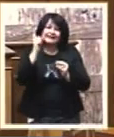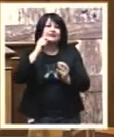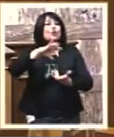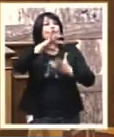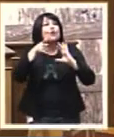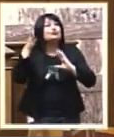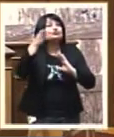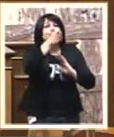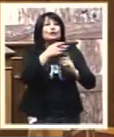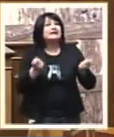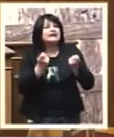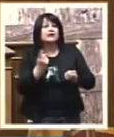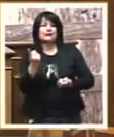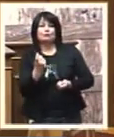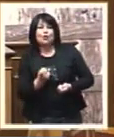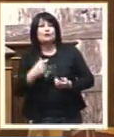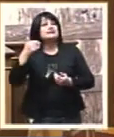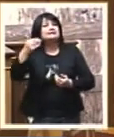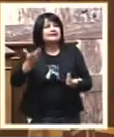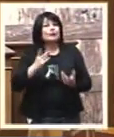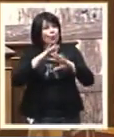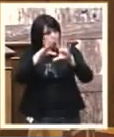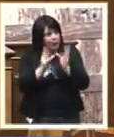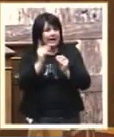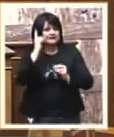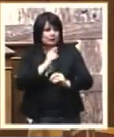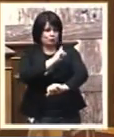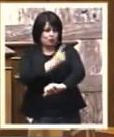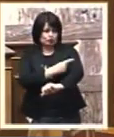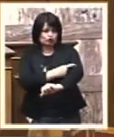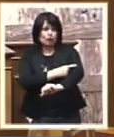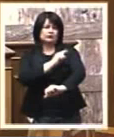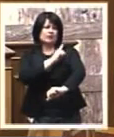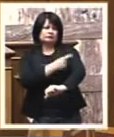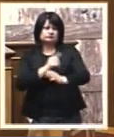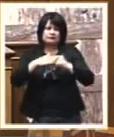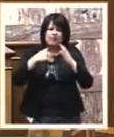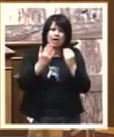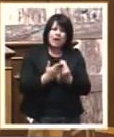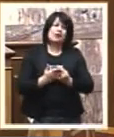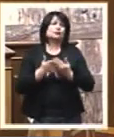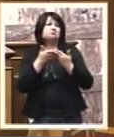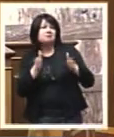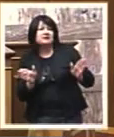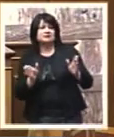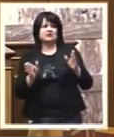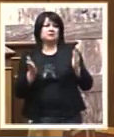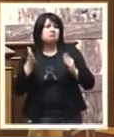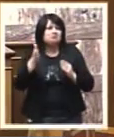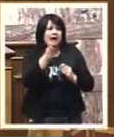και τα πράγματα και τις προκλήσεις, που έχει τα περισσότερα προσόντα και δεξιότητες, μεγαλύτερη εξωστρέφεια από προηγούμενες